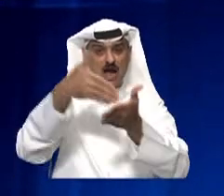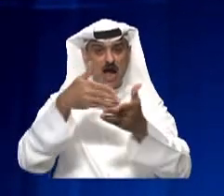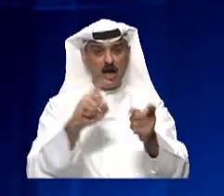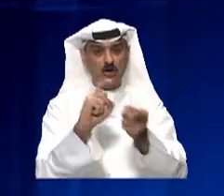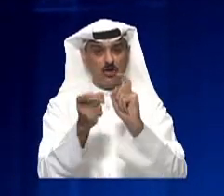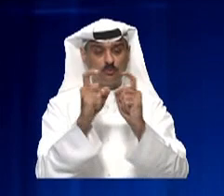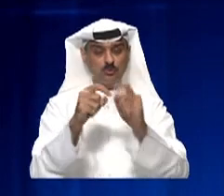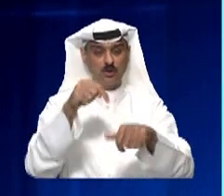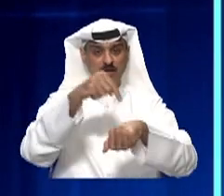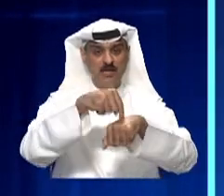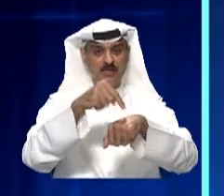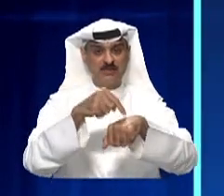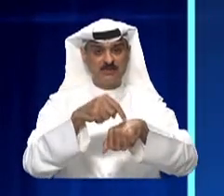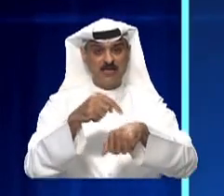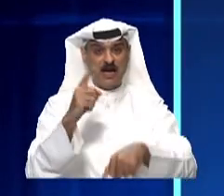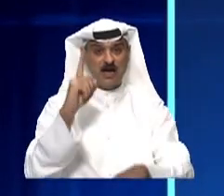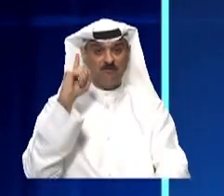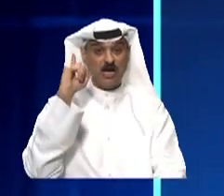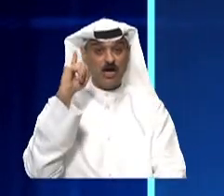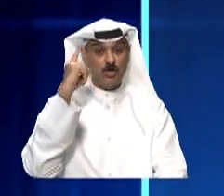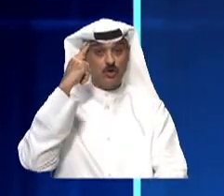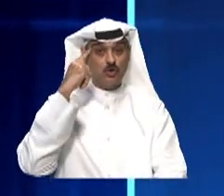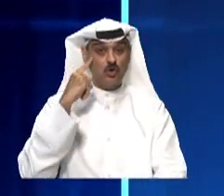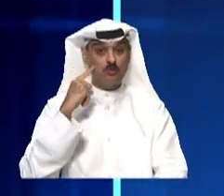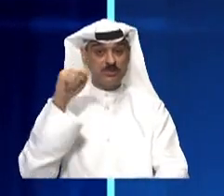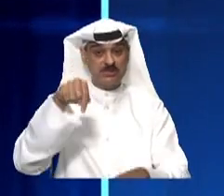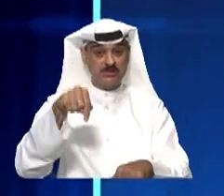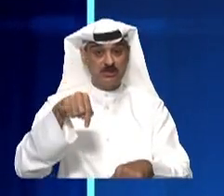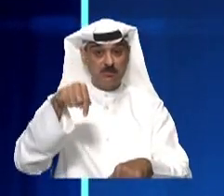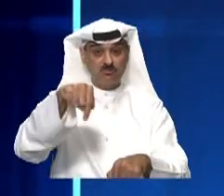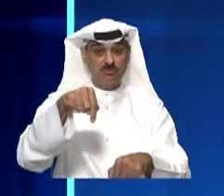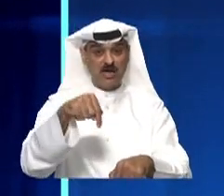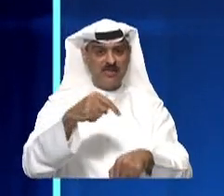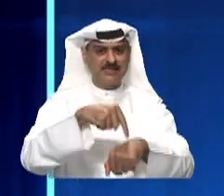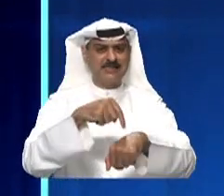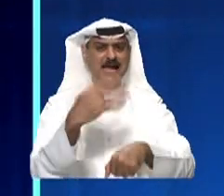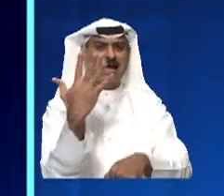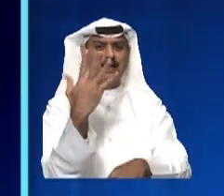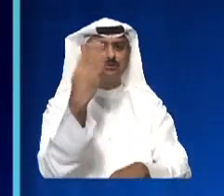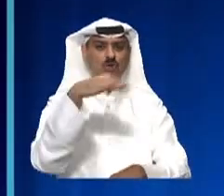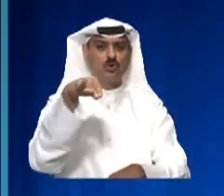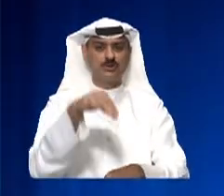5:30 من مساء يوم السبت في مجمع ميادين الشيخ صباح الأحمد الأولمبي للرماية.